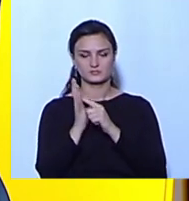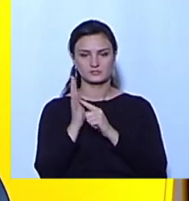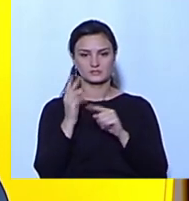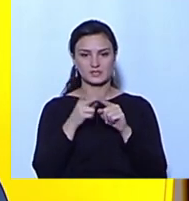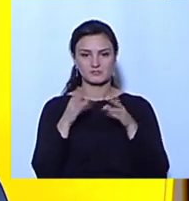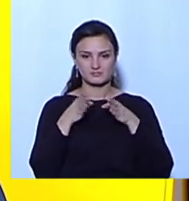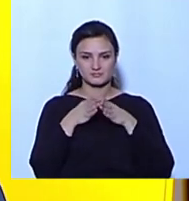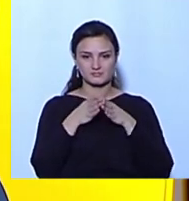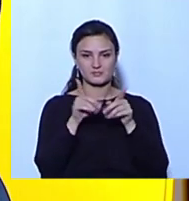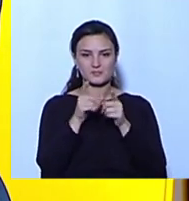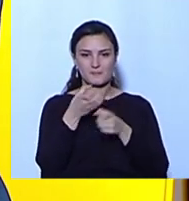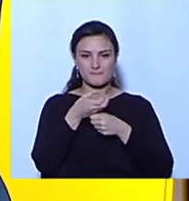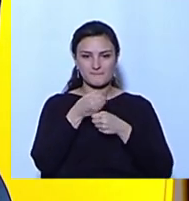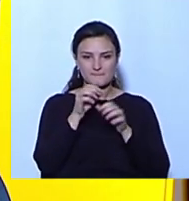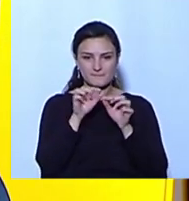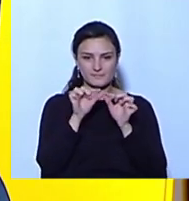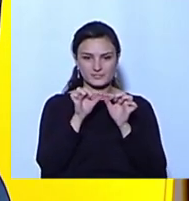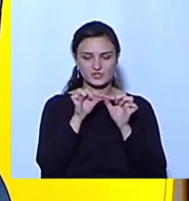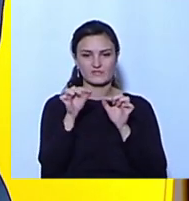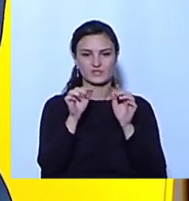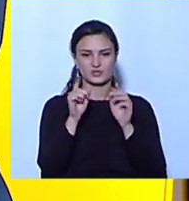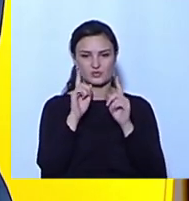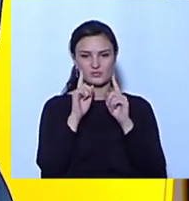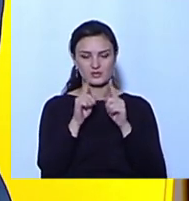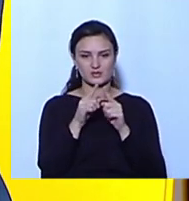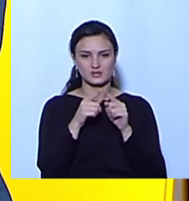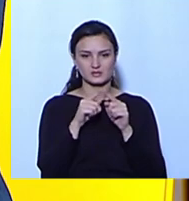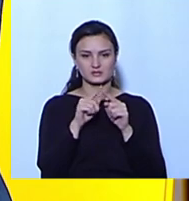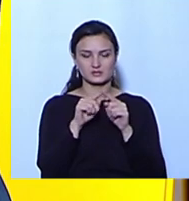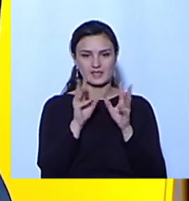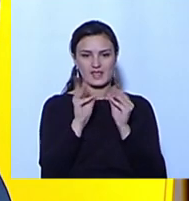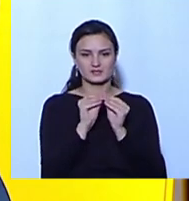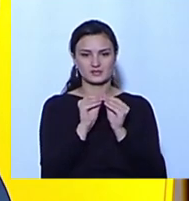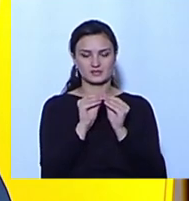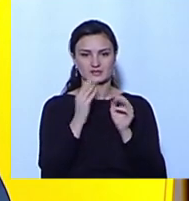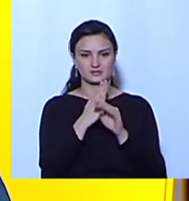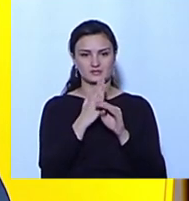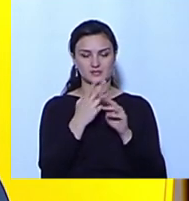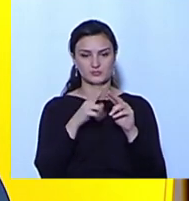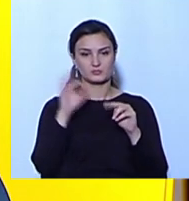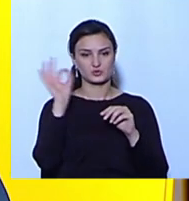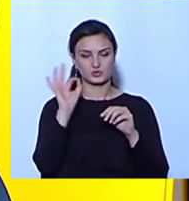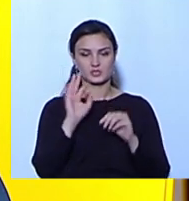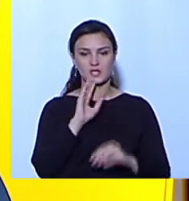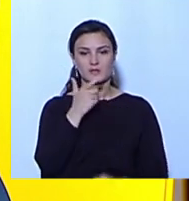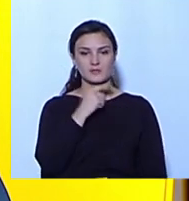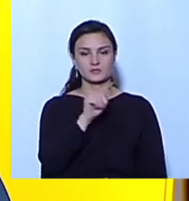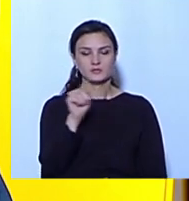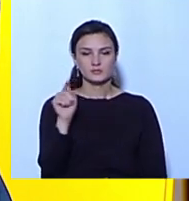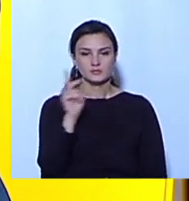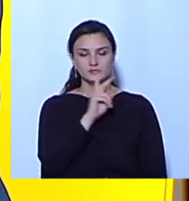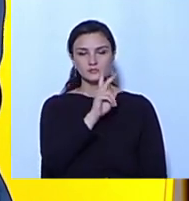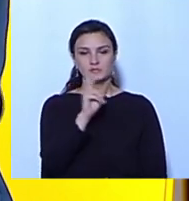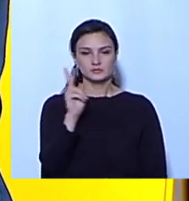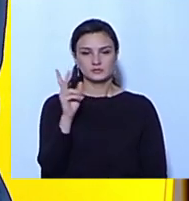ამ გვირაბის შევიწროება. ანუ ვითარდება ზეწოლა ამ ნერვზე და აი ხშირად ქალბატონებს, რომლებსაც